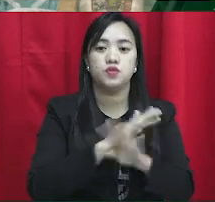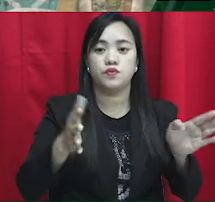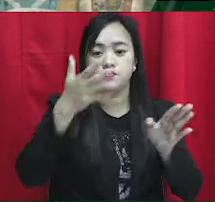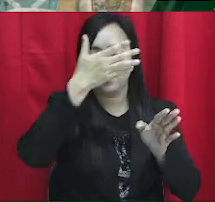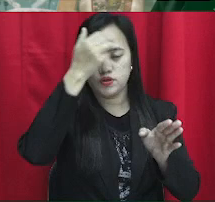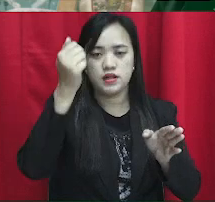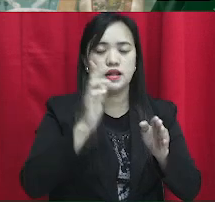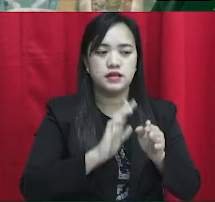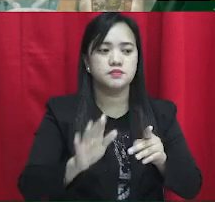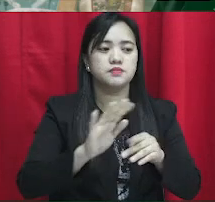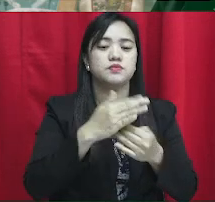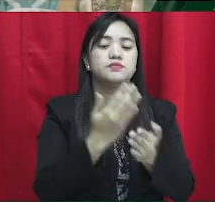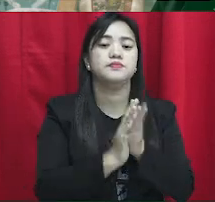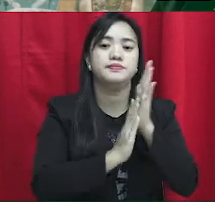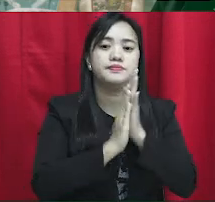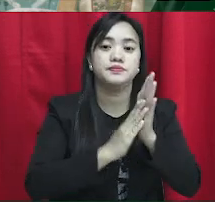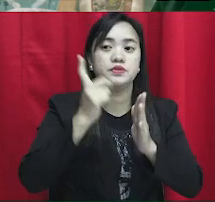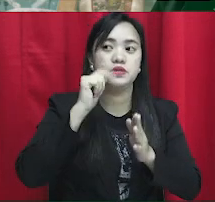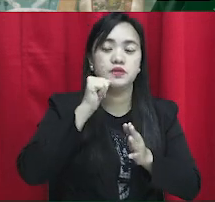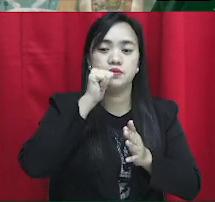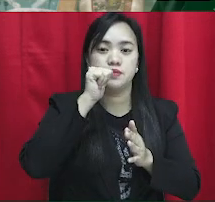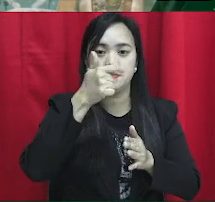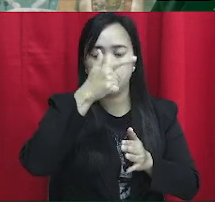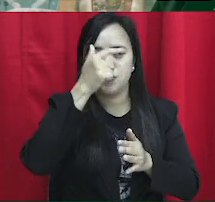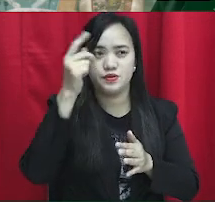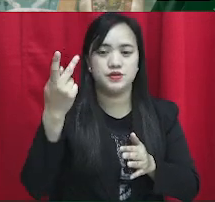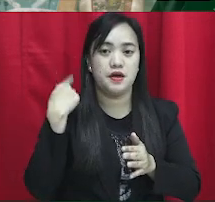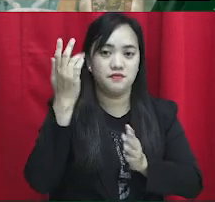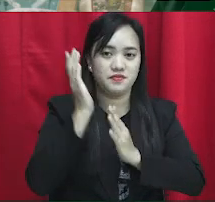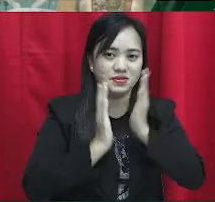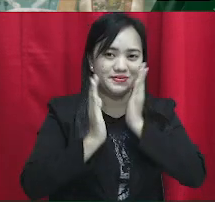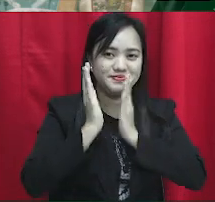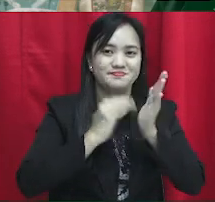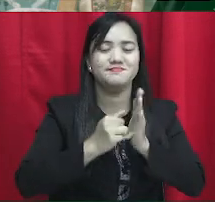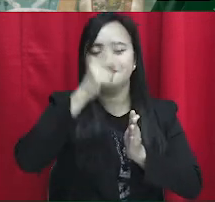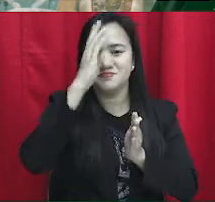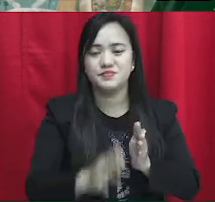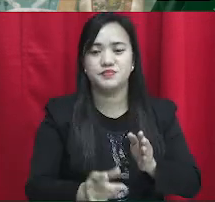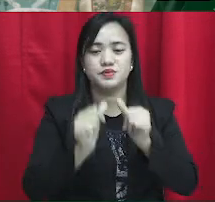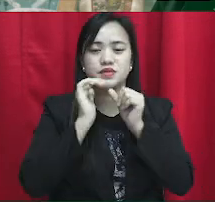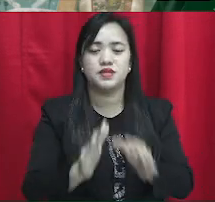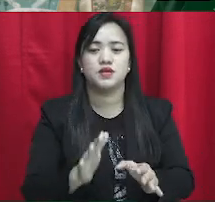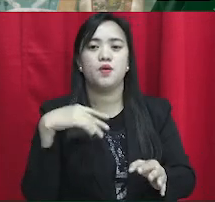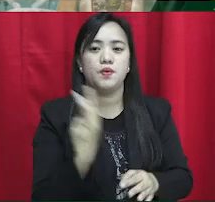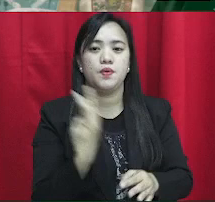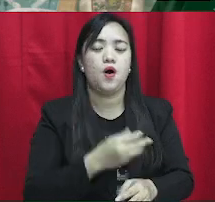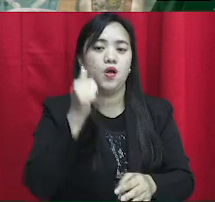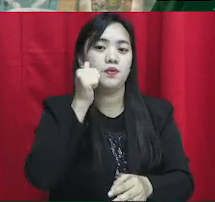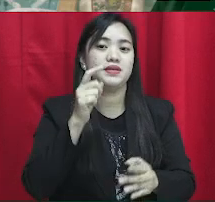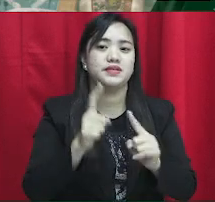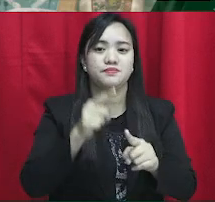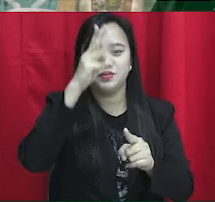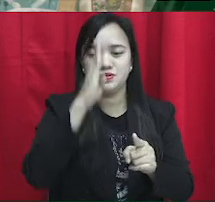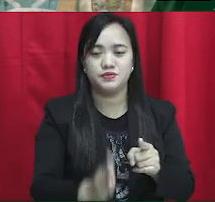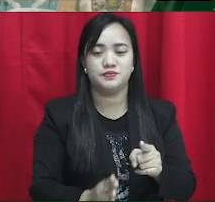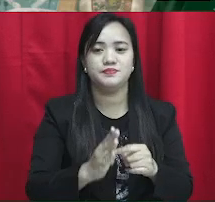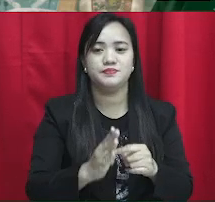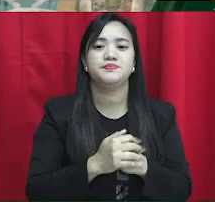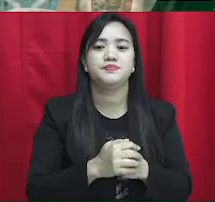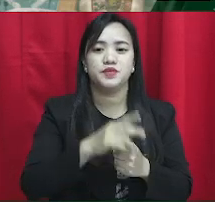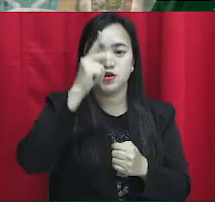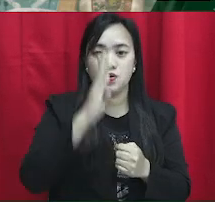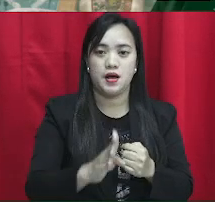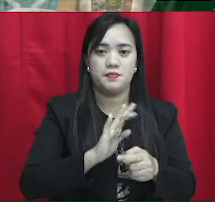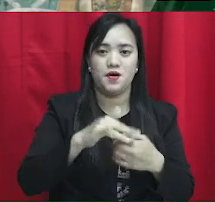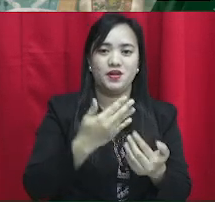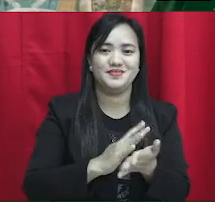let's get excited for the service tomorrow dahil may panadambahan pa rin po tayo. God bless us all, and once again, on top of all of this, lagi po namin sinasabing,